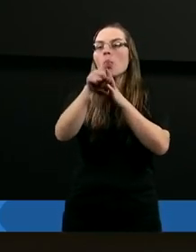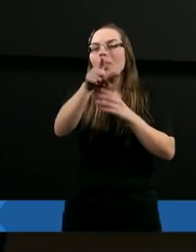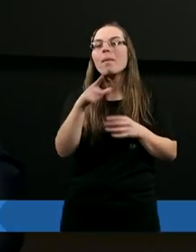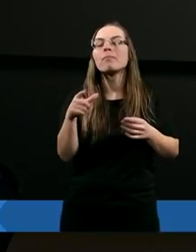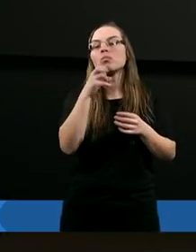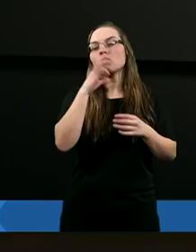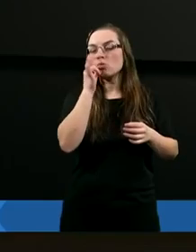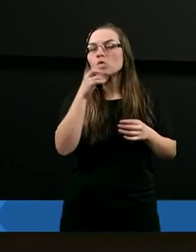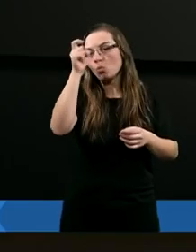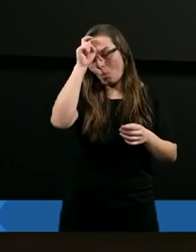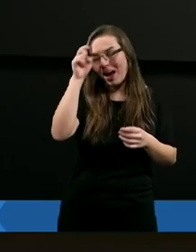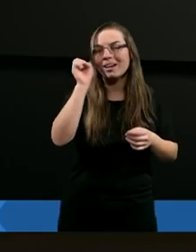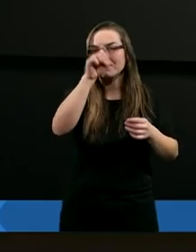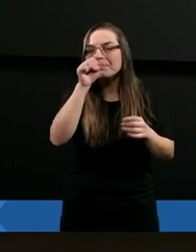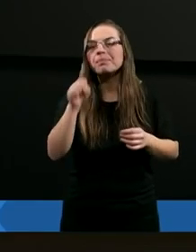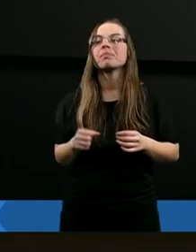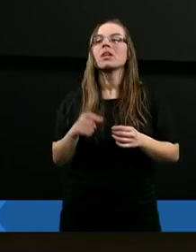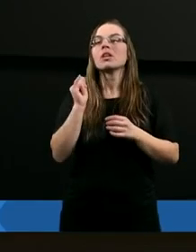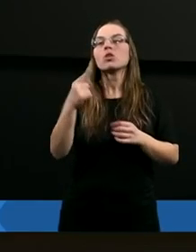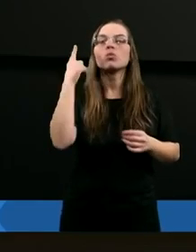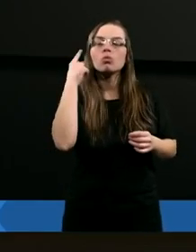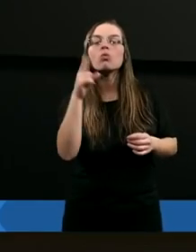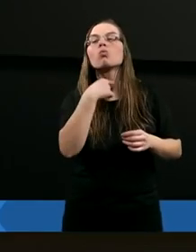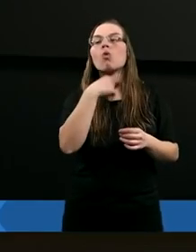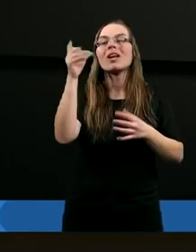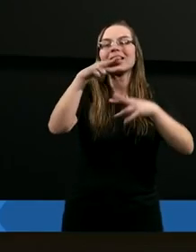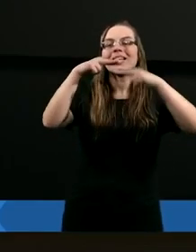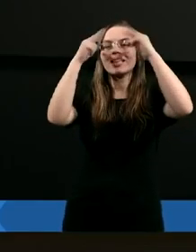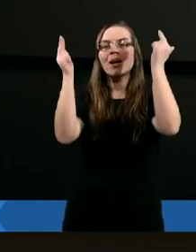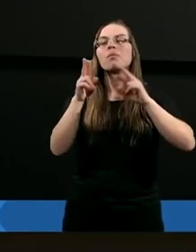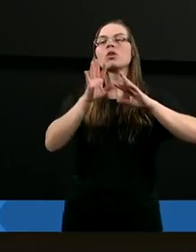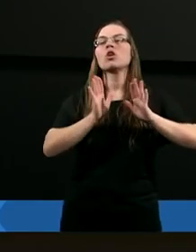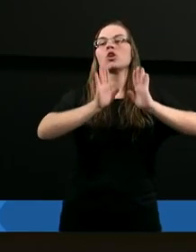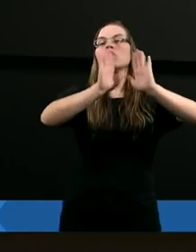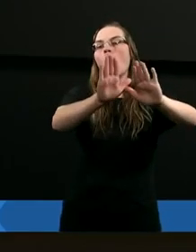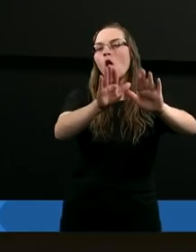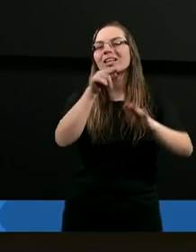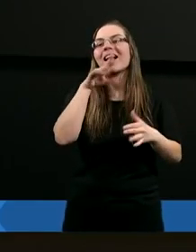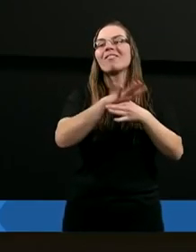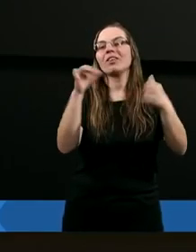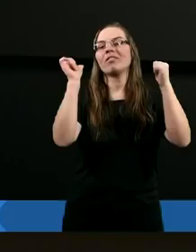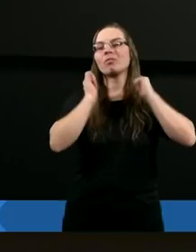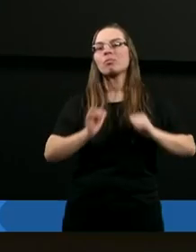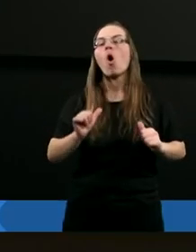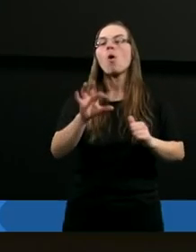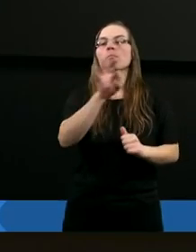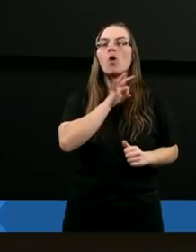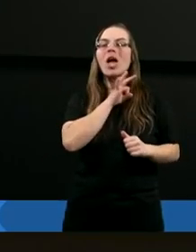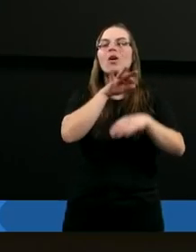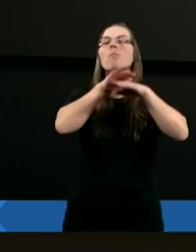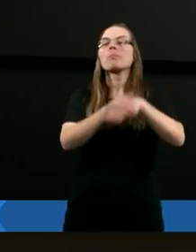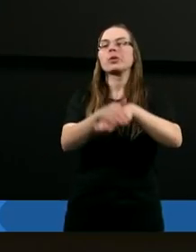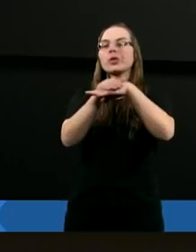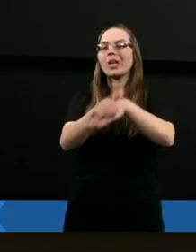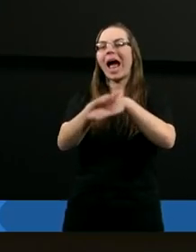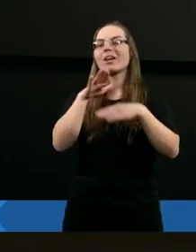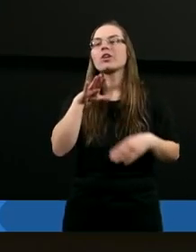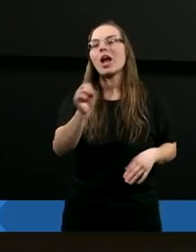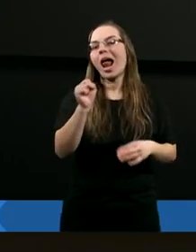młodego chłopaka, słyszy głos z nieba, zostaw spokoju mojego przyjaciela.